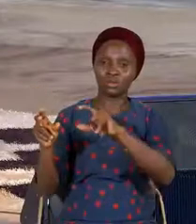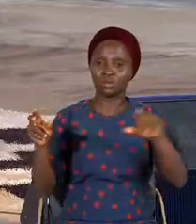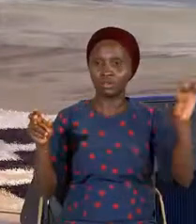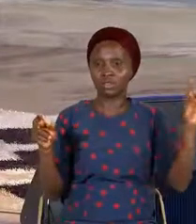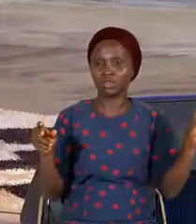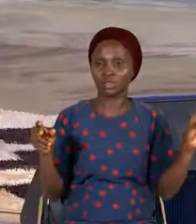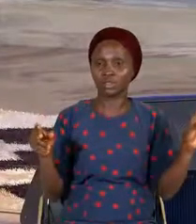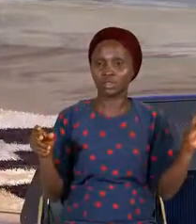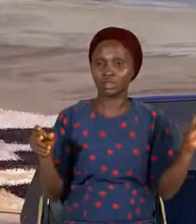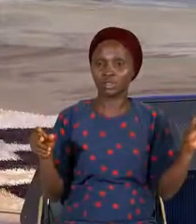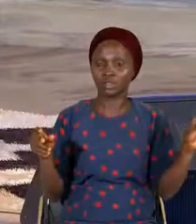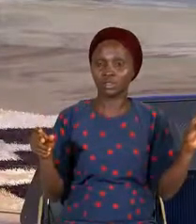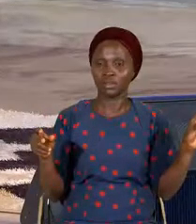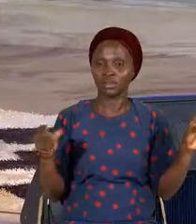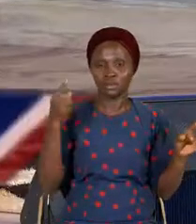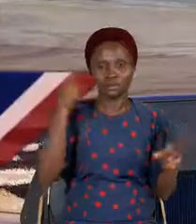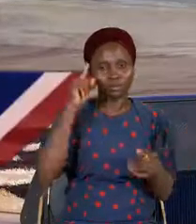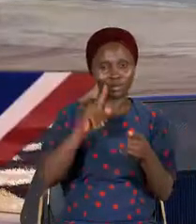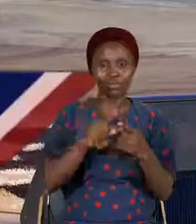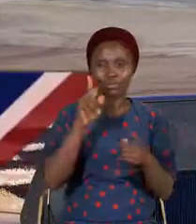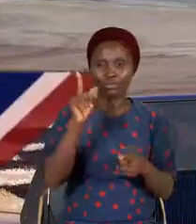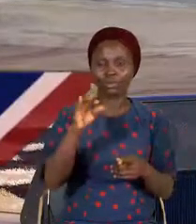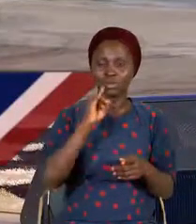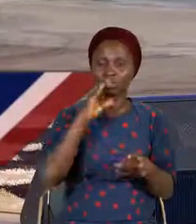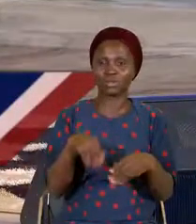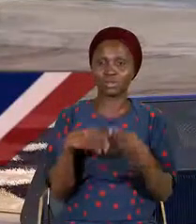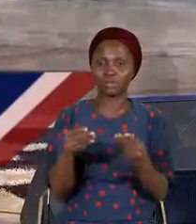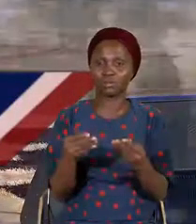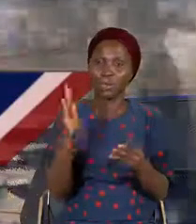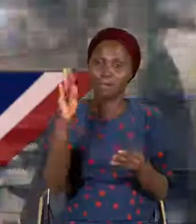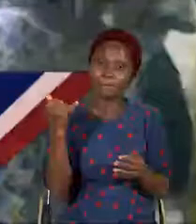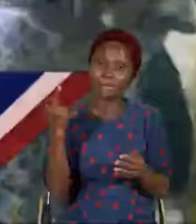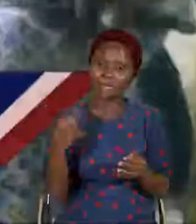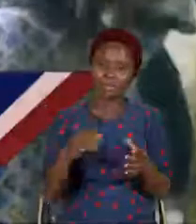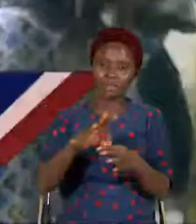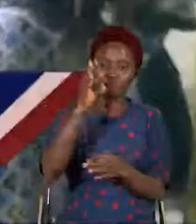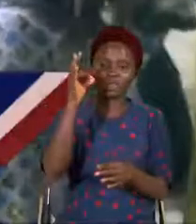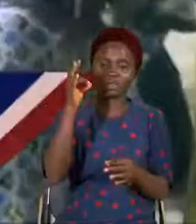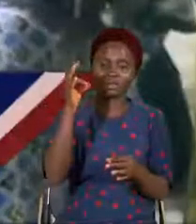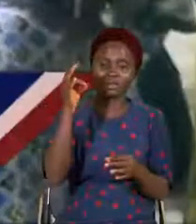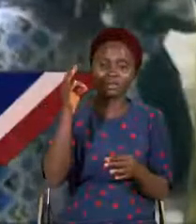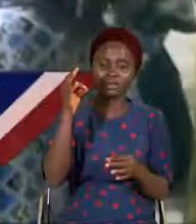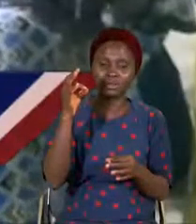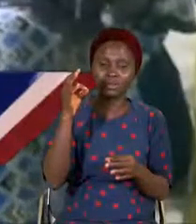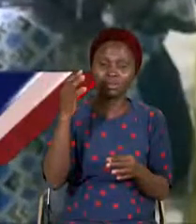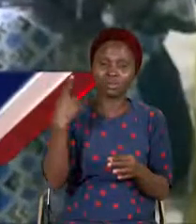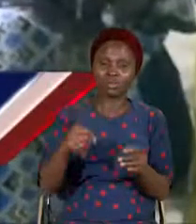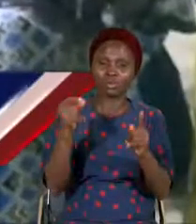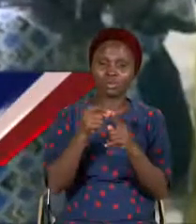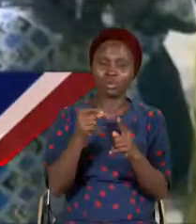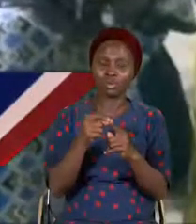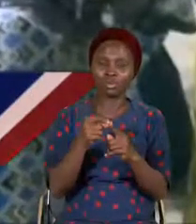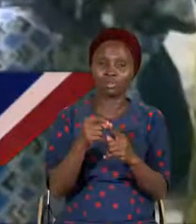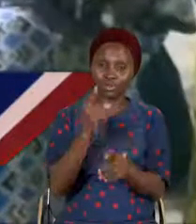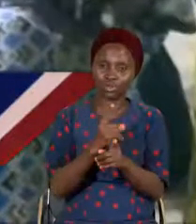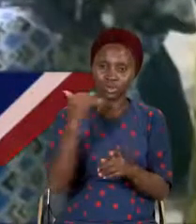12, verset 8. 1 Corinthiens 12, verset 8. En effet, à l'un est donné par